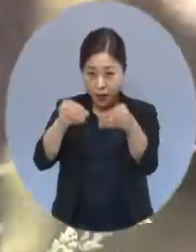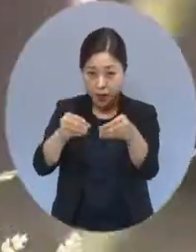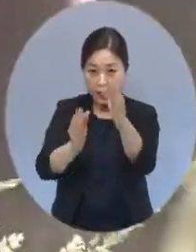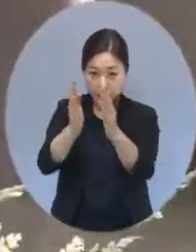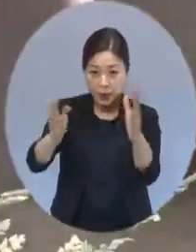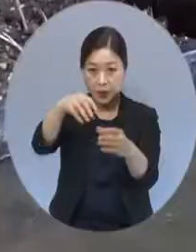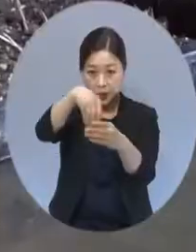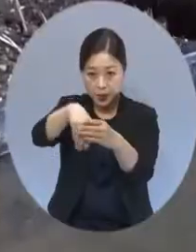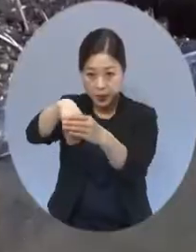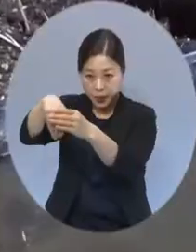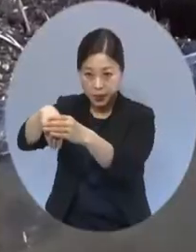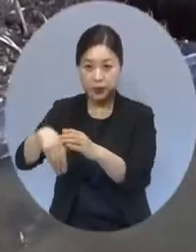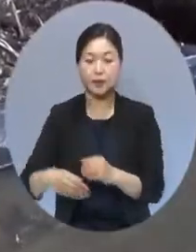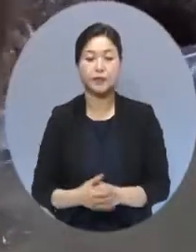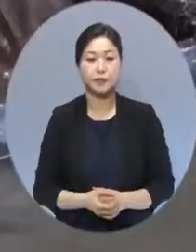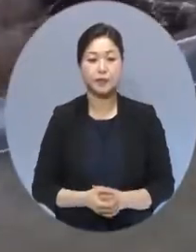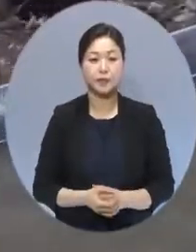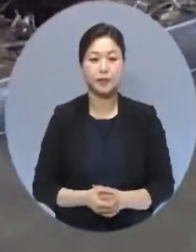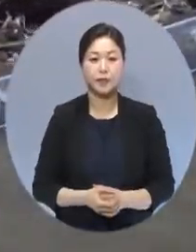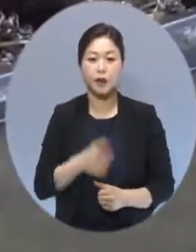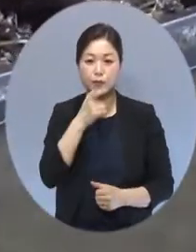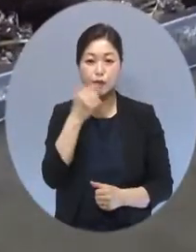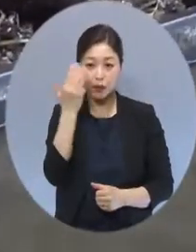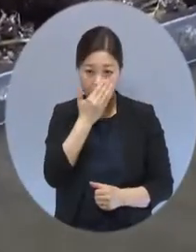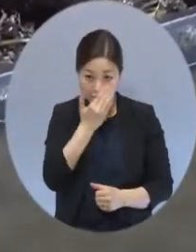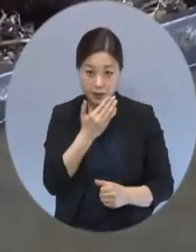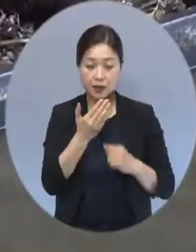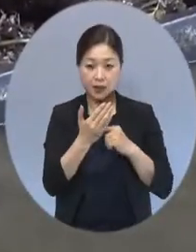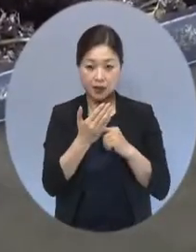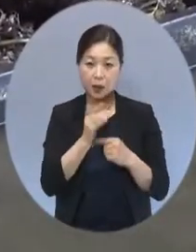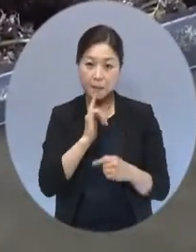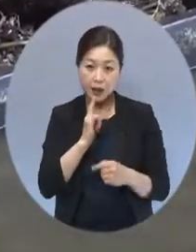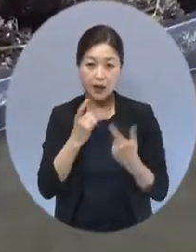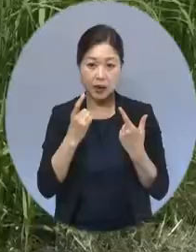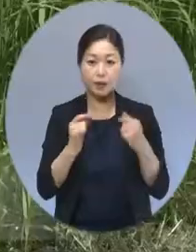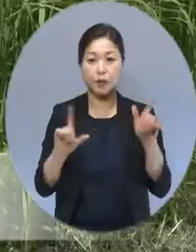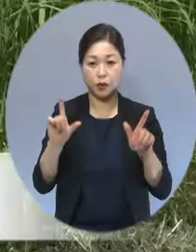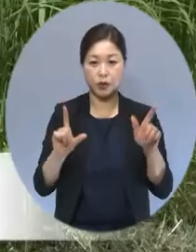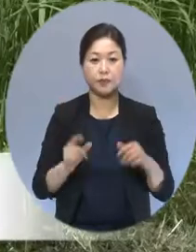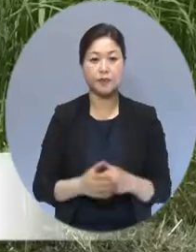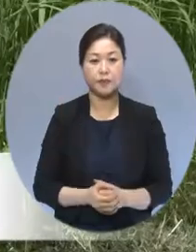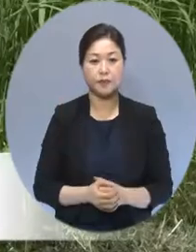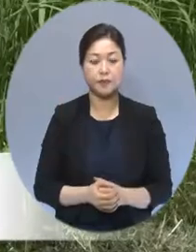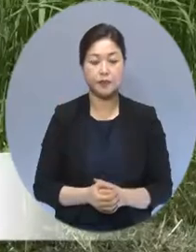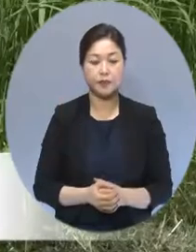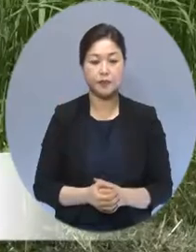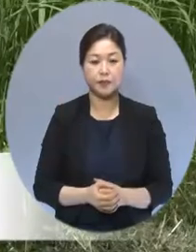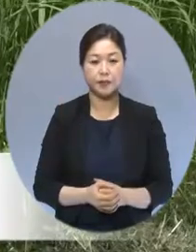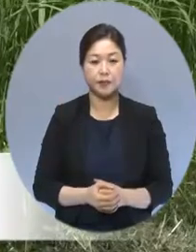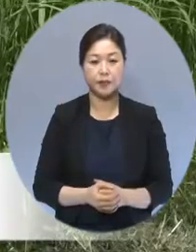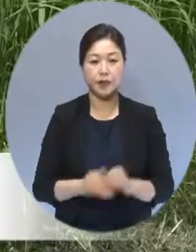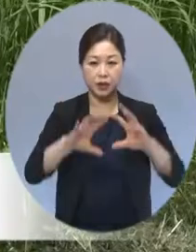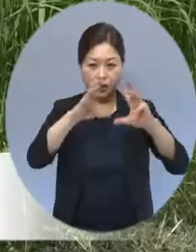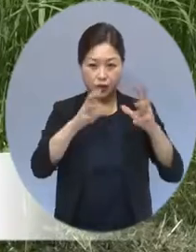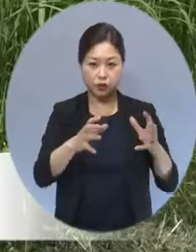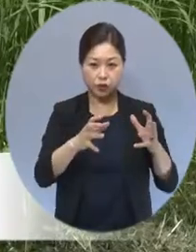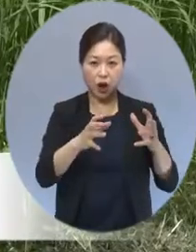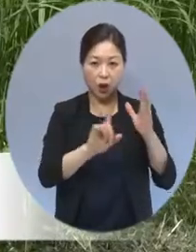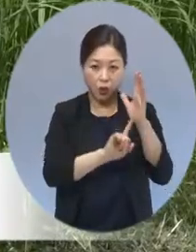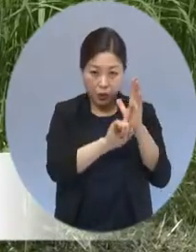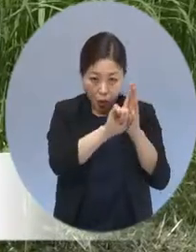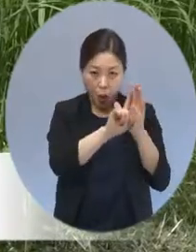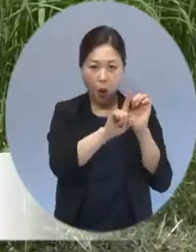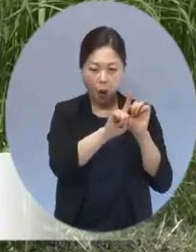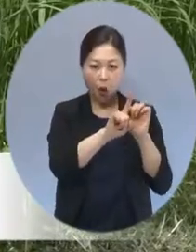꼭꼭 눌러 심습니다. 물이 깨끗해지라고 주문을 걸고 있는 듯합니다. 지구온난화와 같이 지구에서는 많은